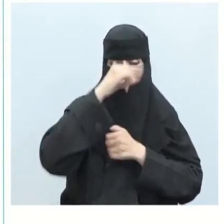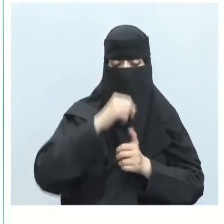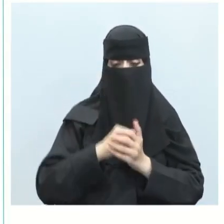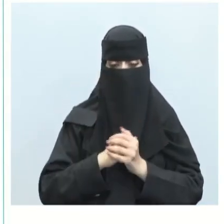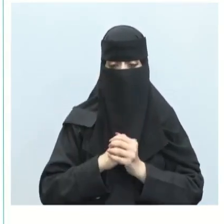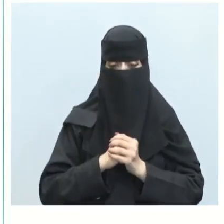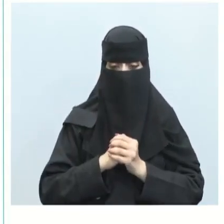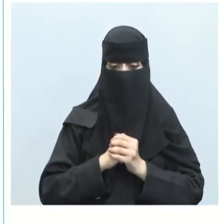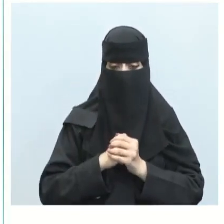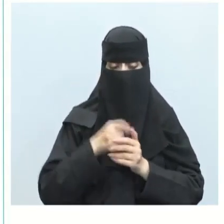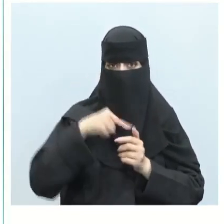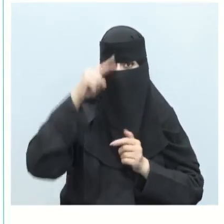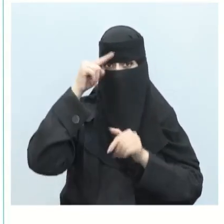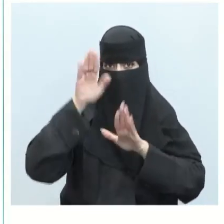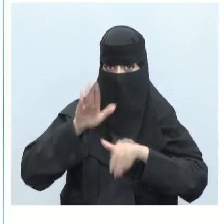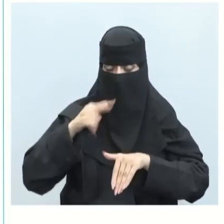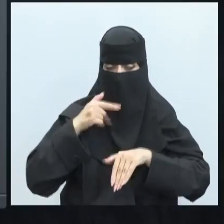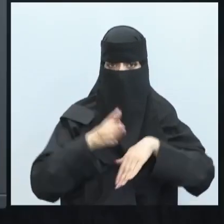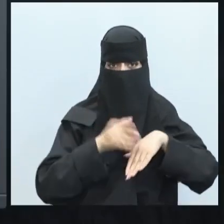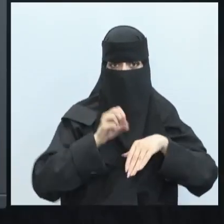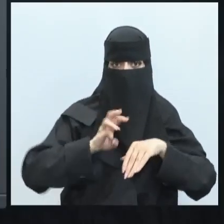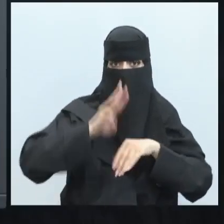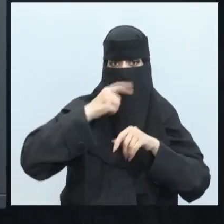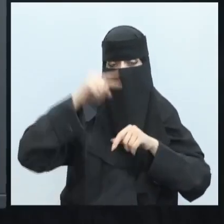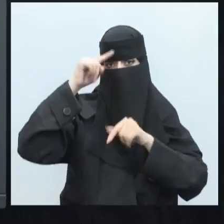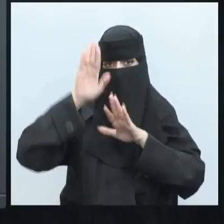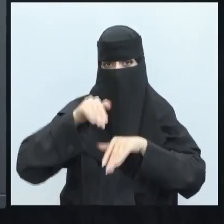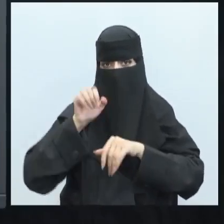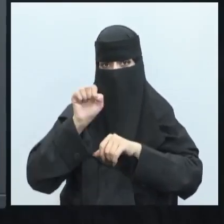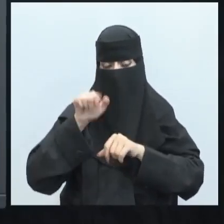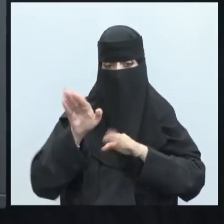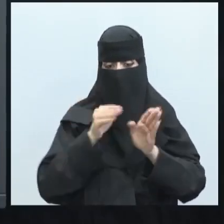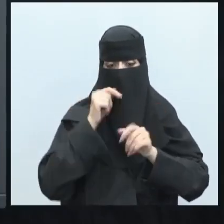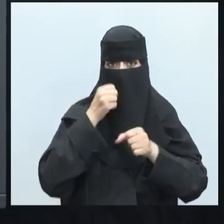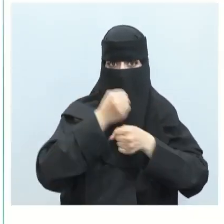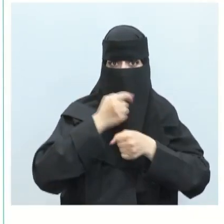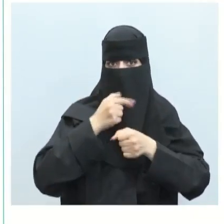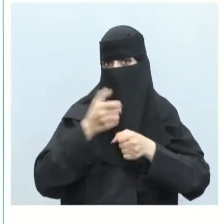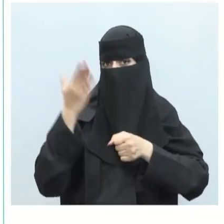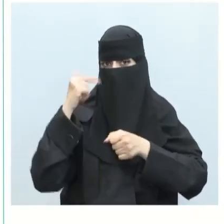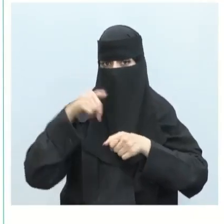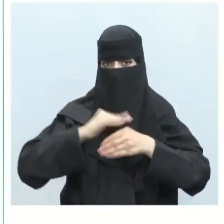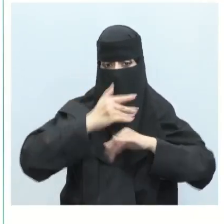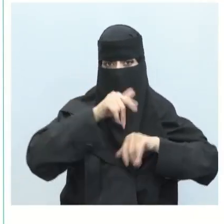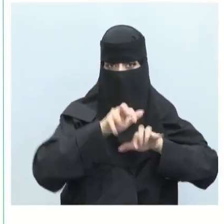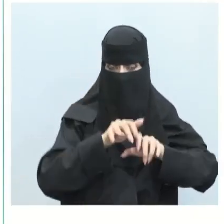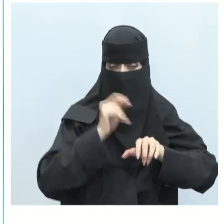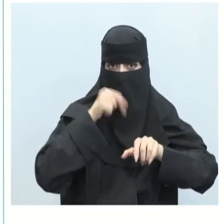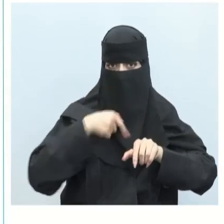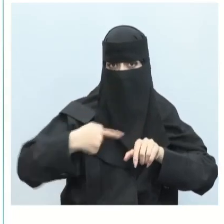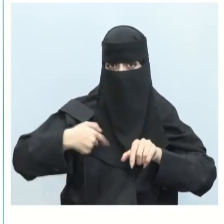والمطارات نفترض وجود خدمه الشبكه الافتراضيه الخاصه في بي ان مثبته سابقا على حاسبك